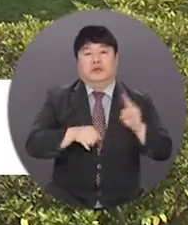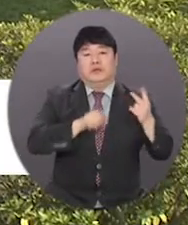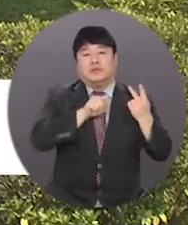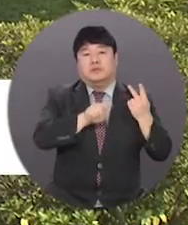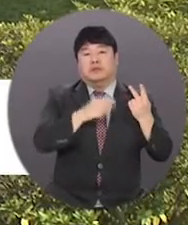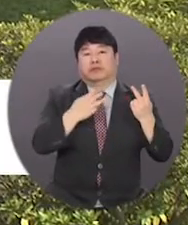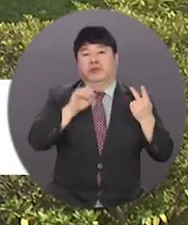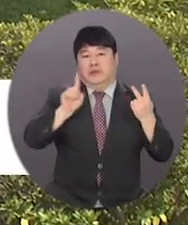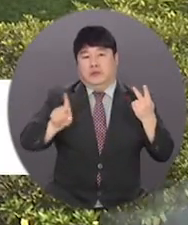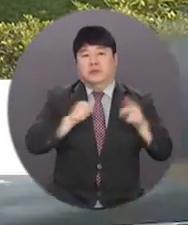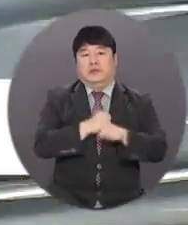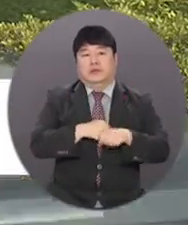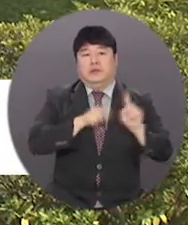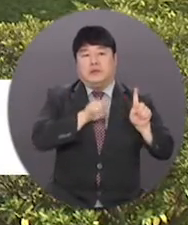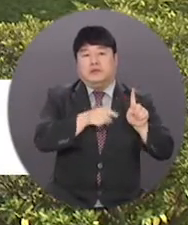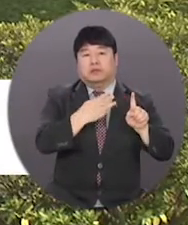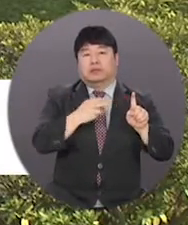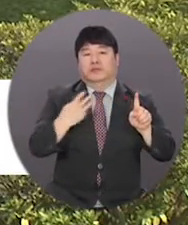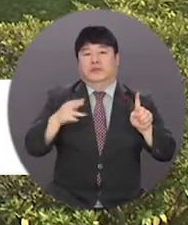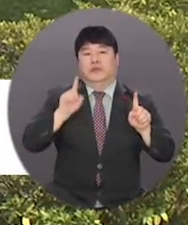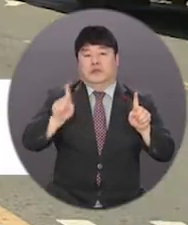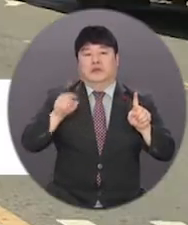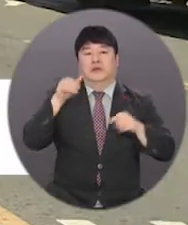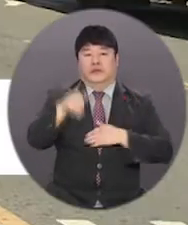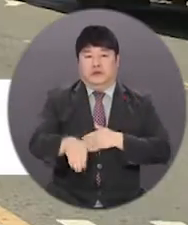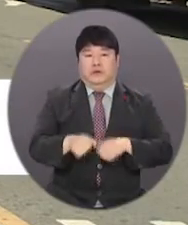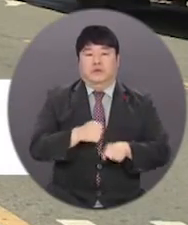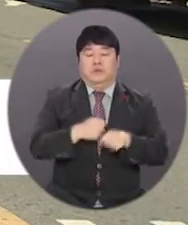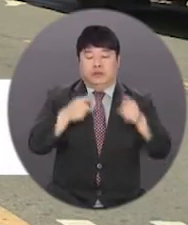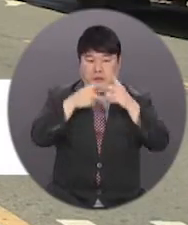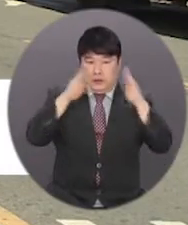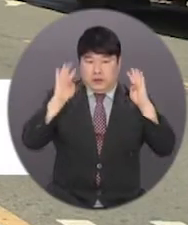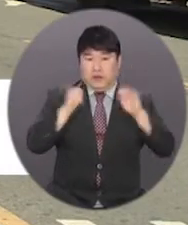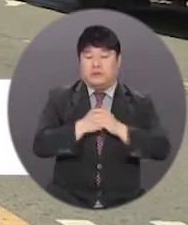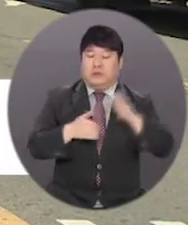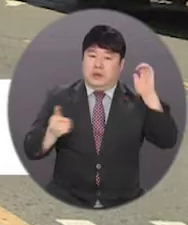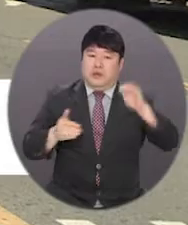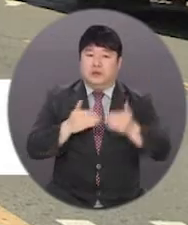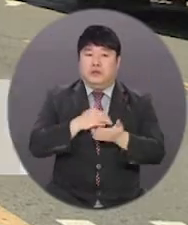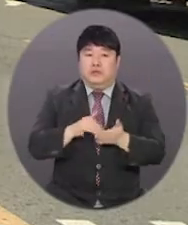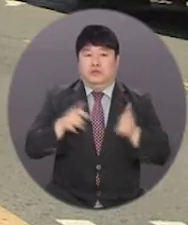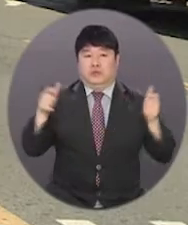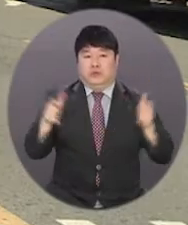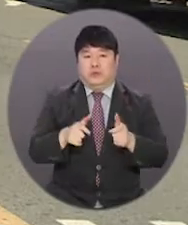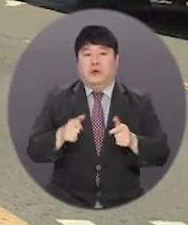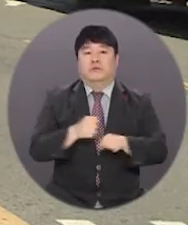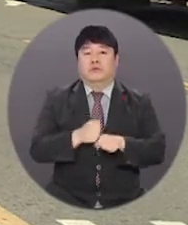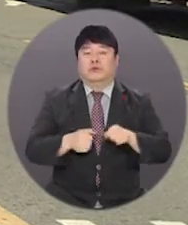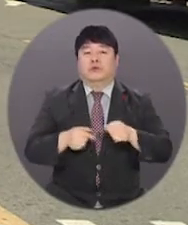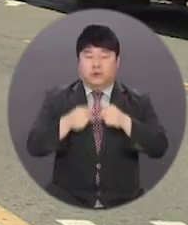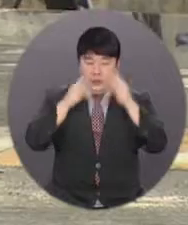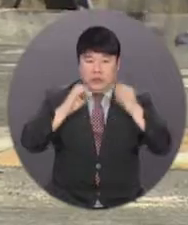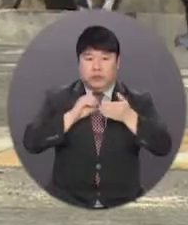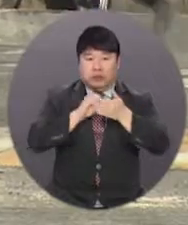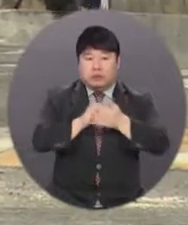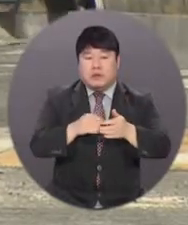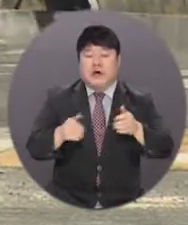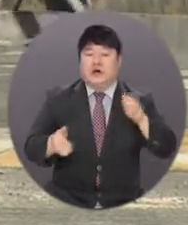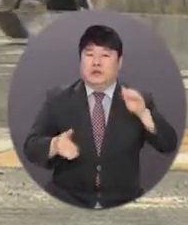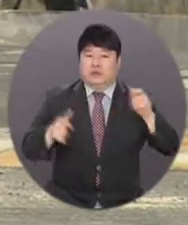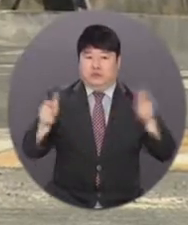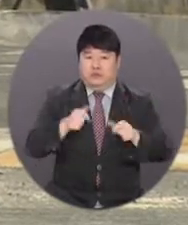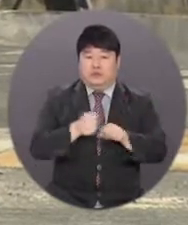1에서 1.34대 1로 떨어졌습니다. 대학들은 학생 수 감소로 수험생이 줄어든 데다